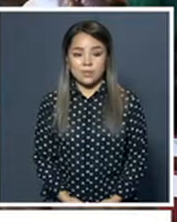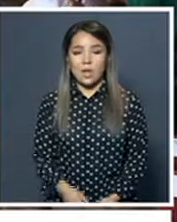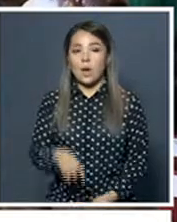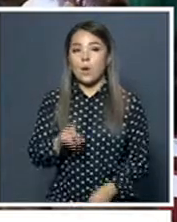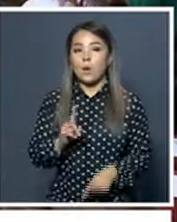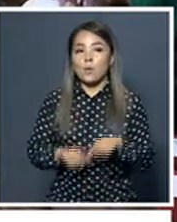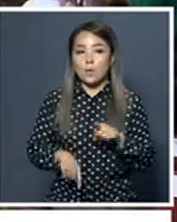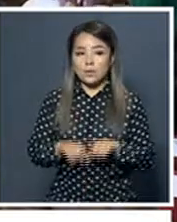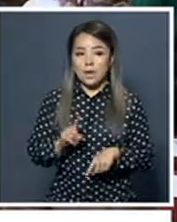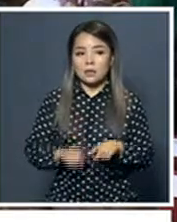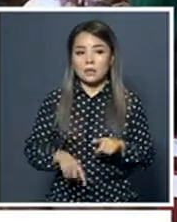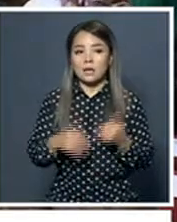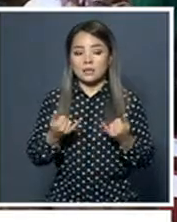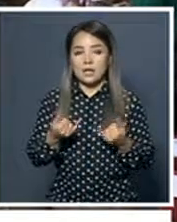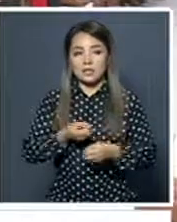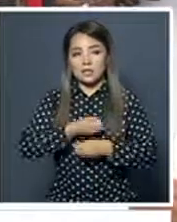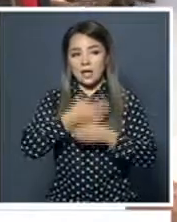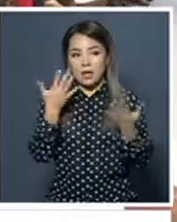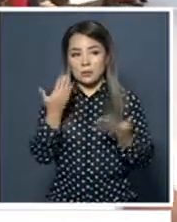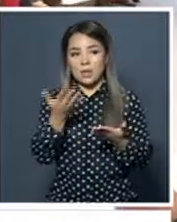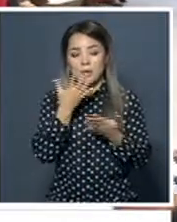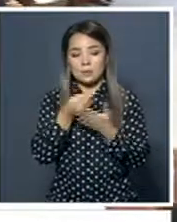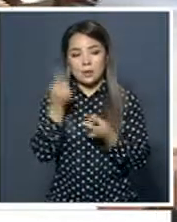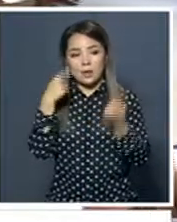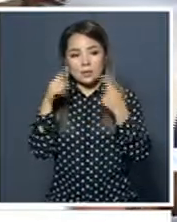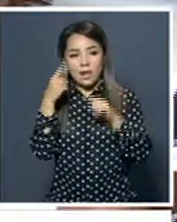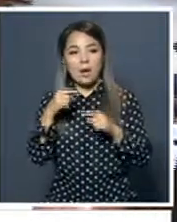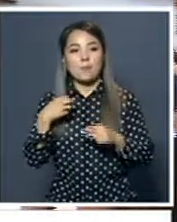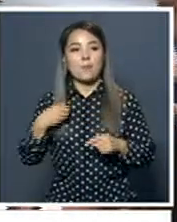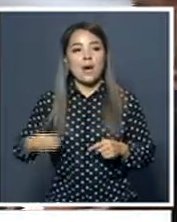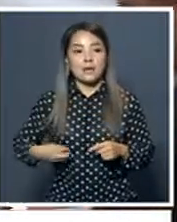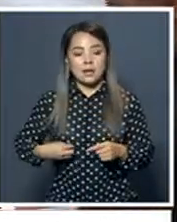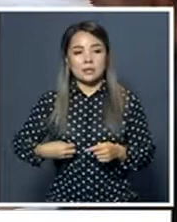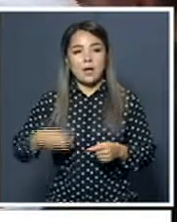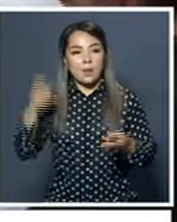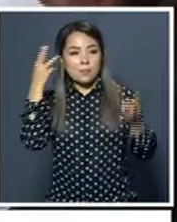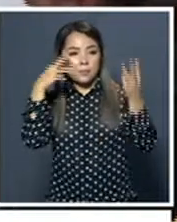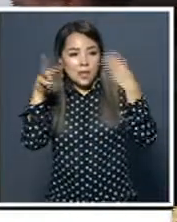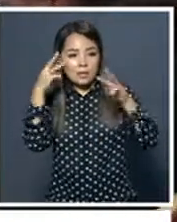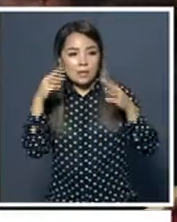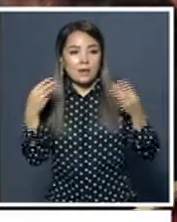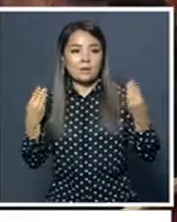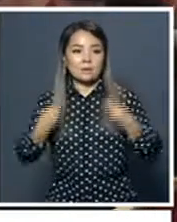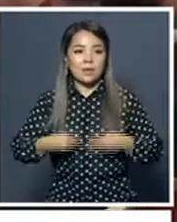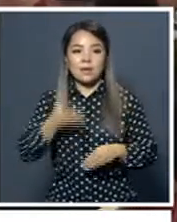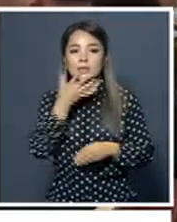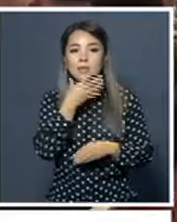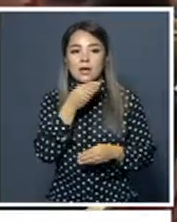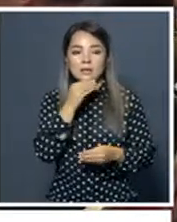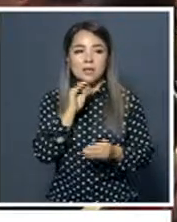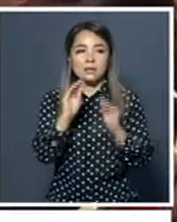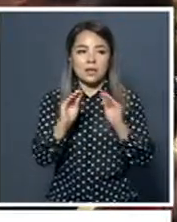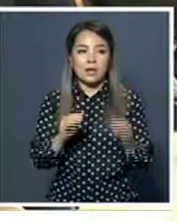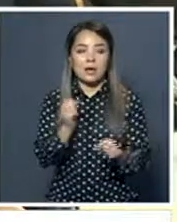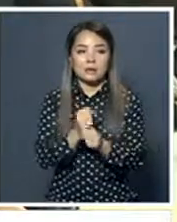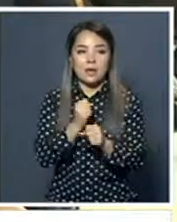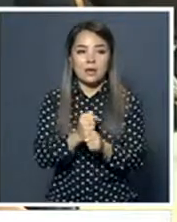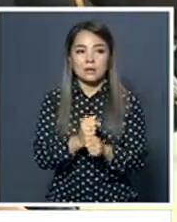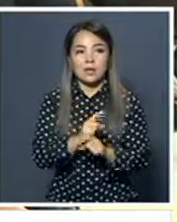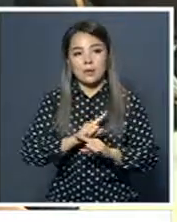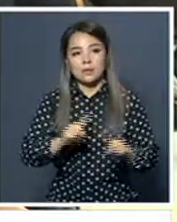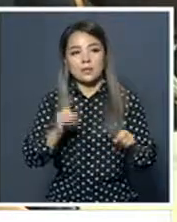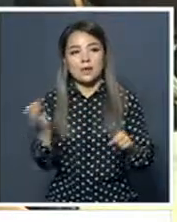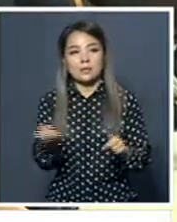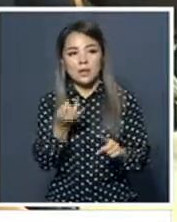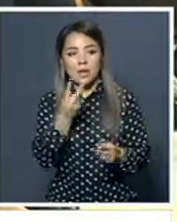Отандық сән индустриясының жарқын өкілі Айдархан Қалиевке Париж сән апталығының ресми бағдарламасының шымылдығын ашу бақыты бұйырды. Бүтін бір ұлттың